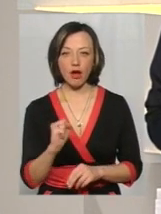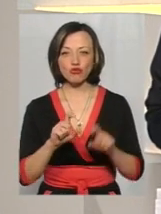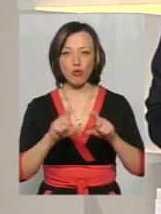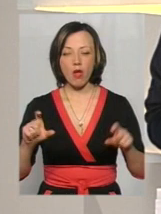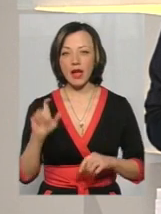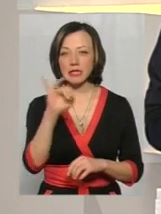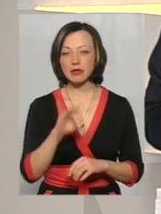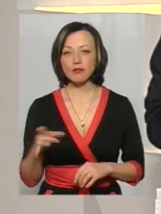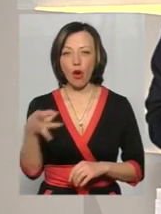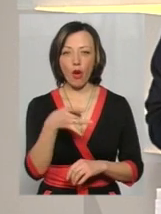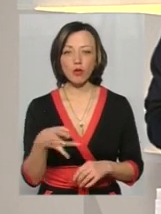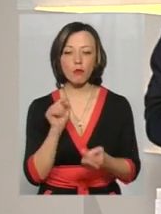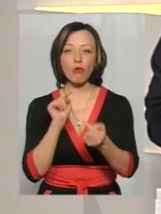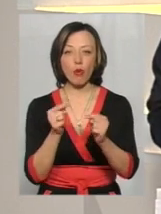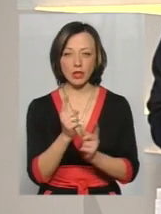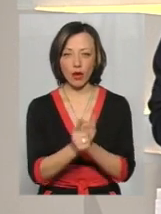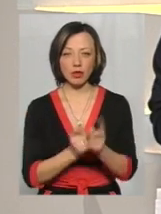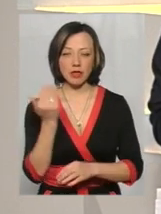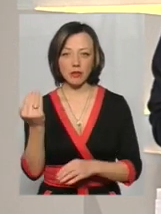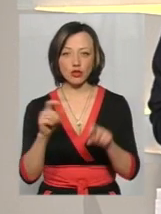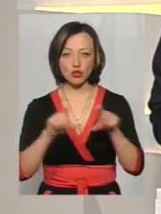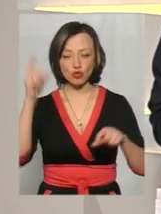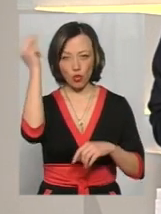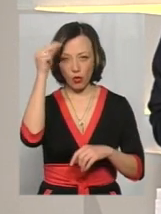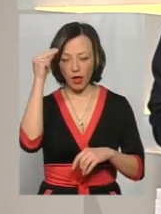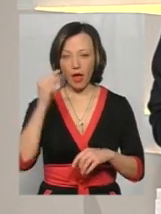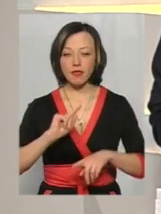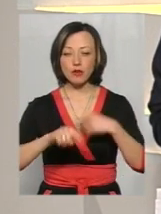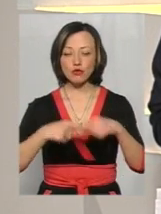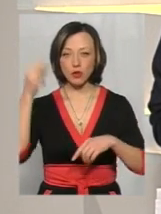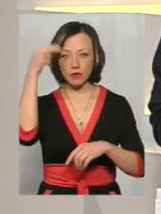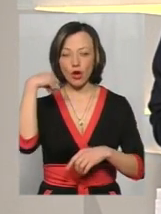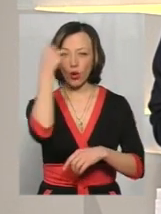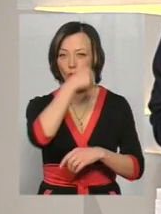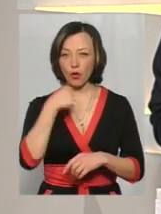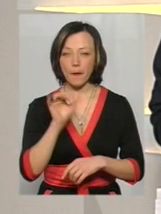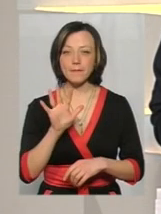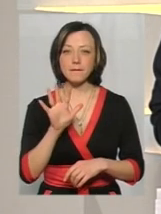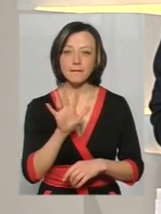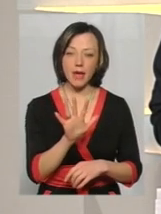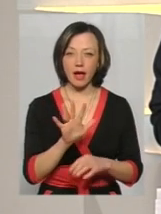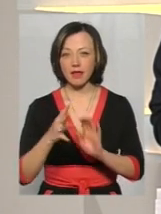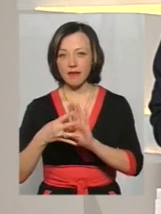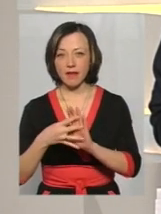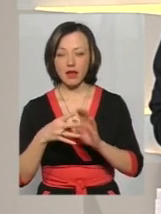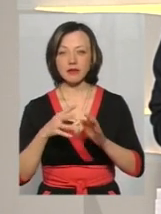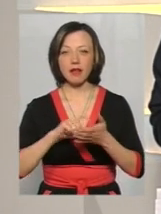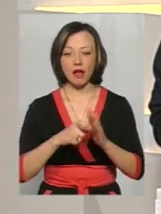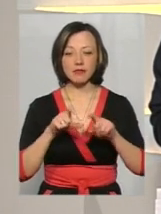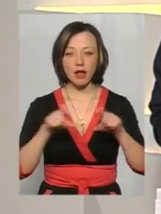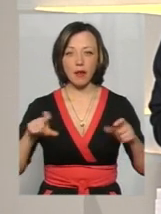районі. Вони протестують проти реорганізації тамтешньої школи. Наступного навчального року 5 і 9 класи в закладі